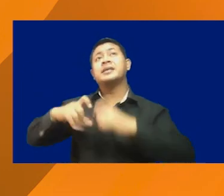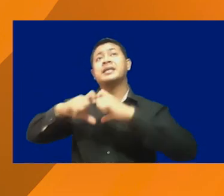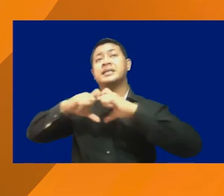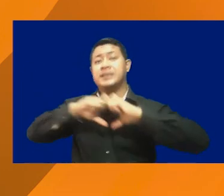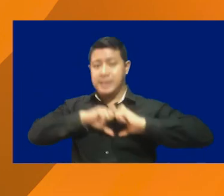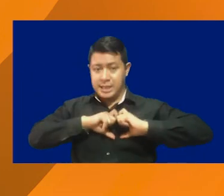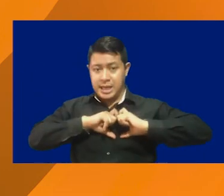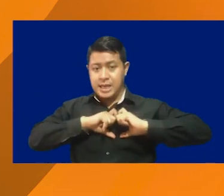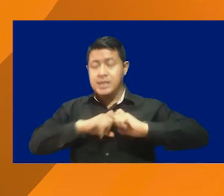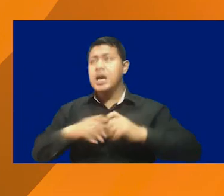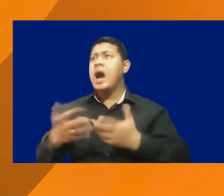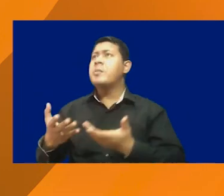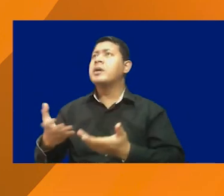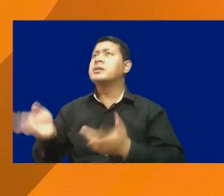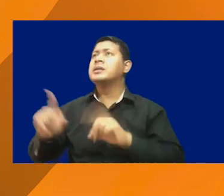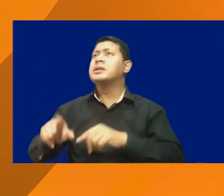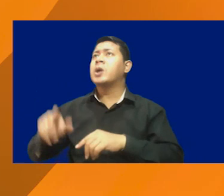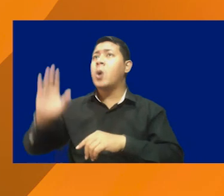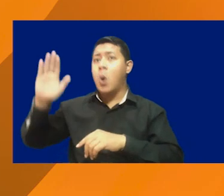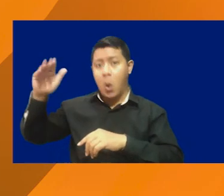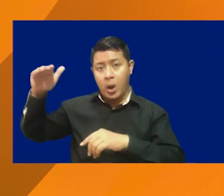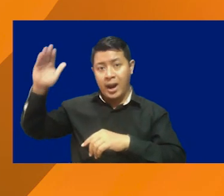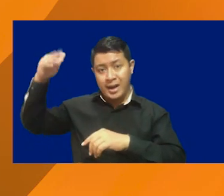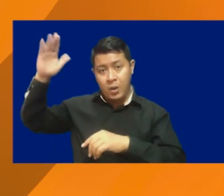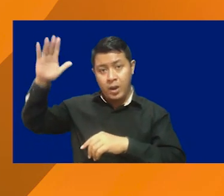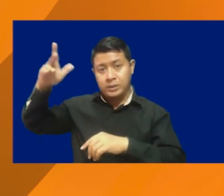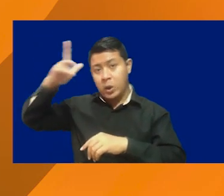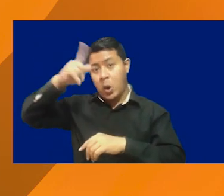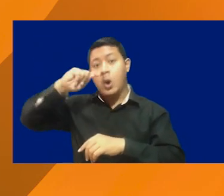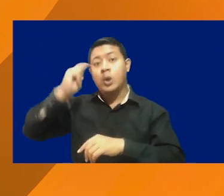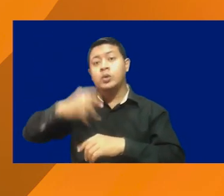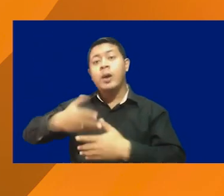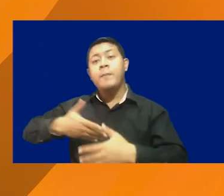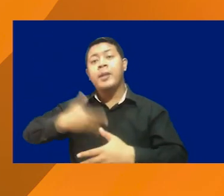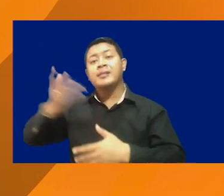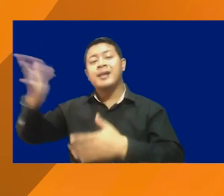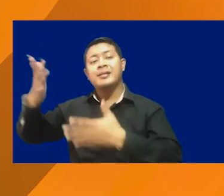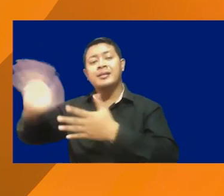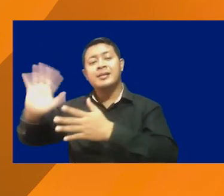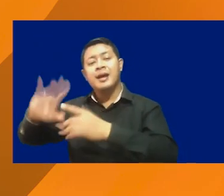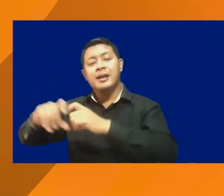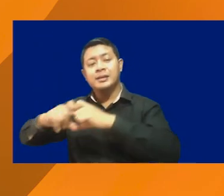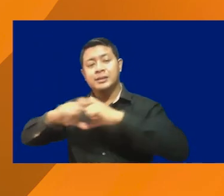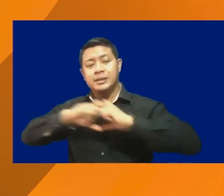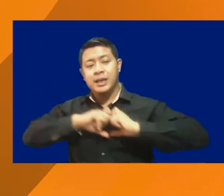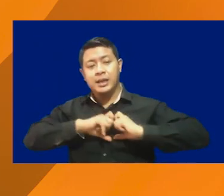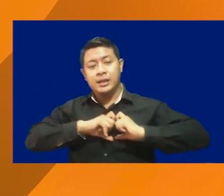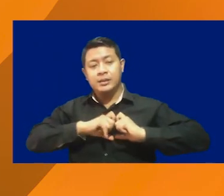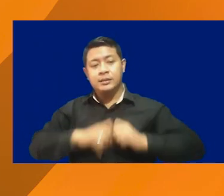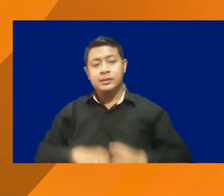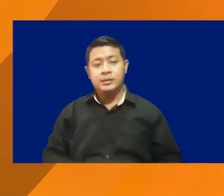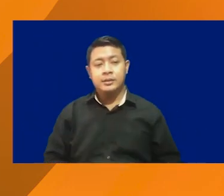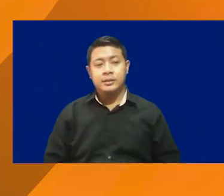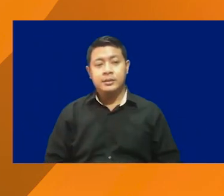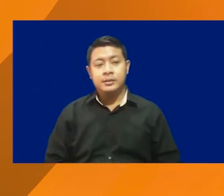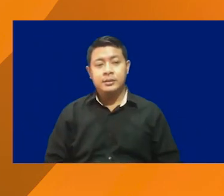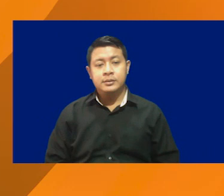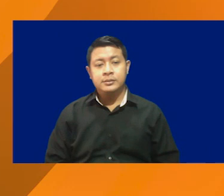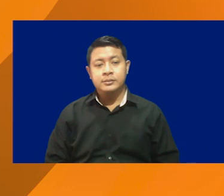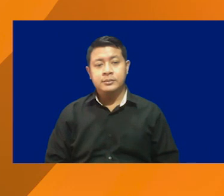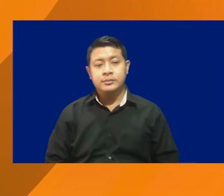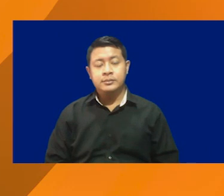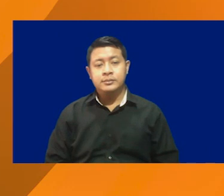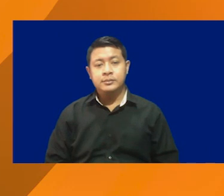terjadi bila seorang remaja tidak dicintai? Dan apa yang terjadi bila seorang dewasa atau orang tua merasa tidak